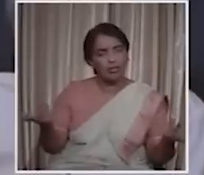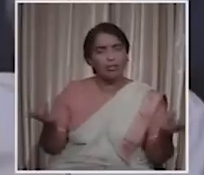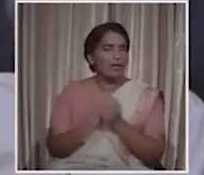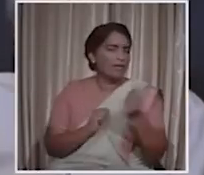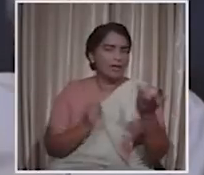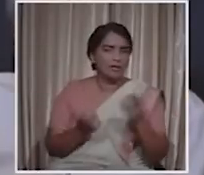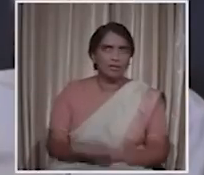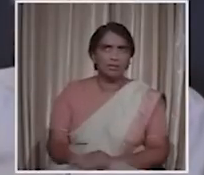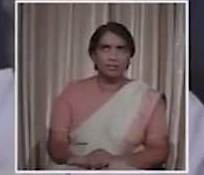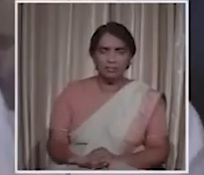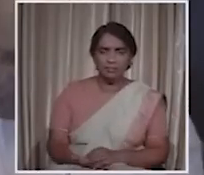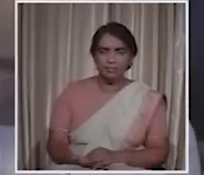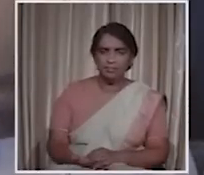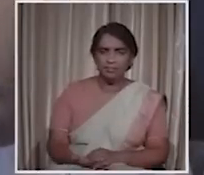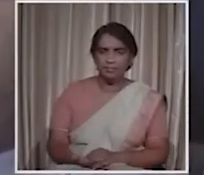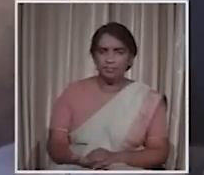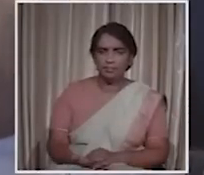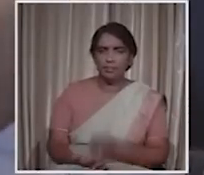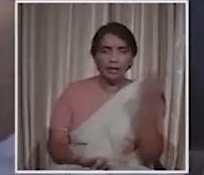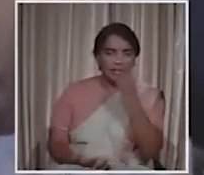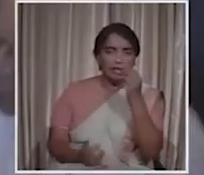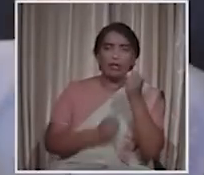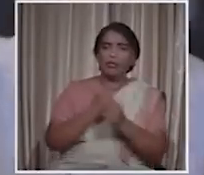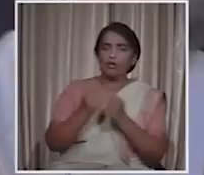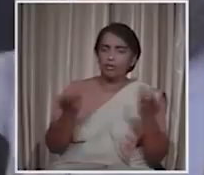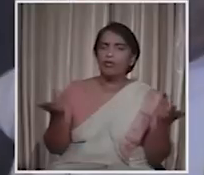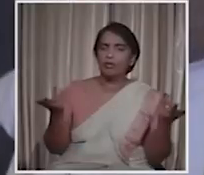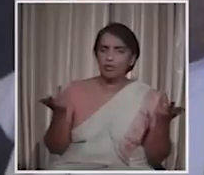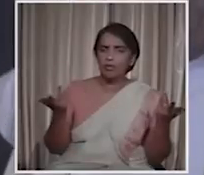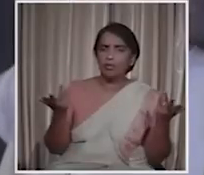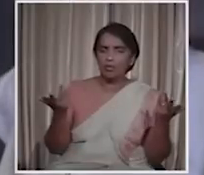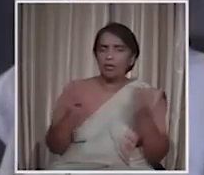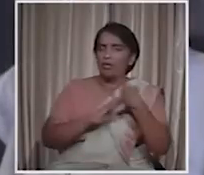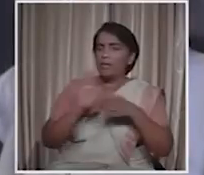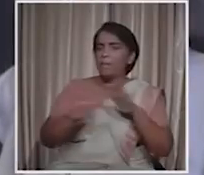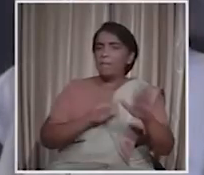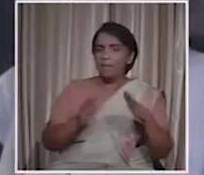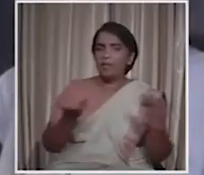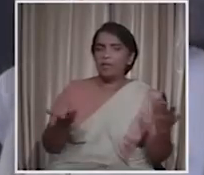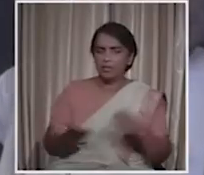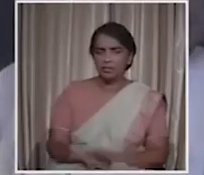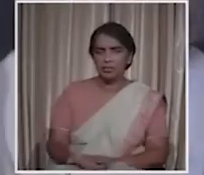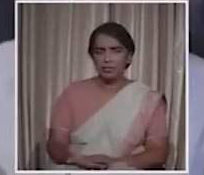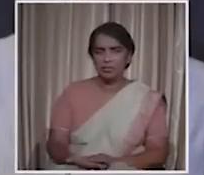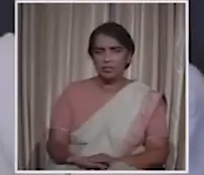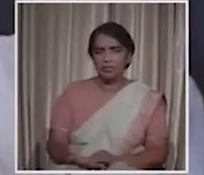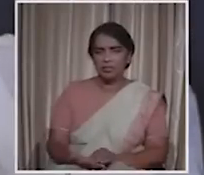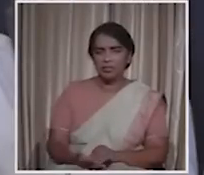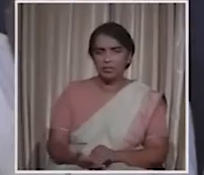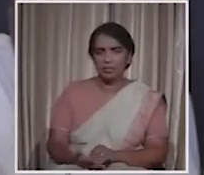කරන්නේ? දෙකේම දුවනෝනේ. කොහොමද ඒගොල්ලෝ රට පාලනය කරන්නේ? මේ අලුත්